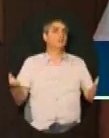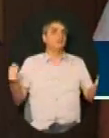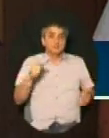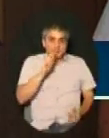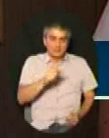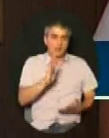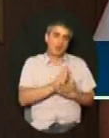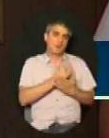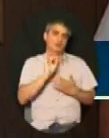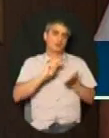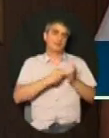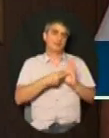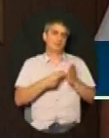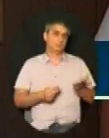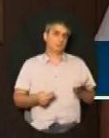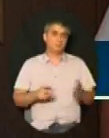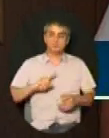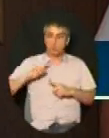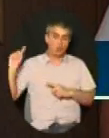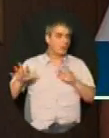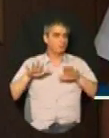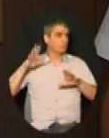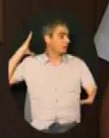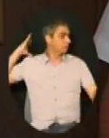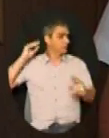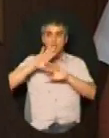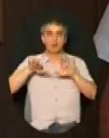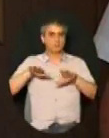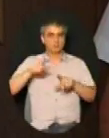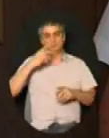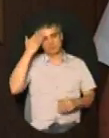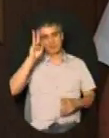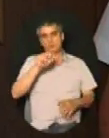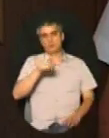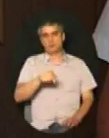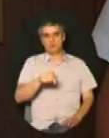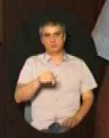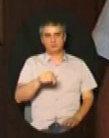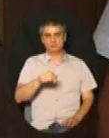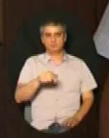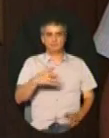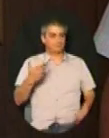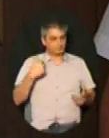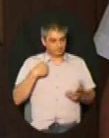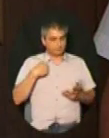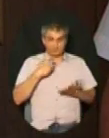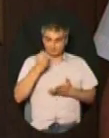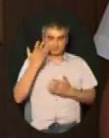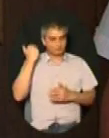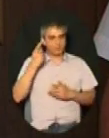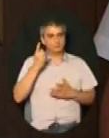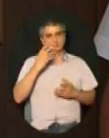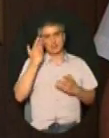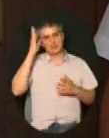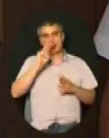וזה החלטה של מדיניות. כל ממשלות העבר, אבל כל ממשלות העבר התעלמו מהסוגיה הזאת. והתקציב הקודם